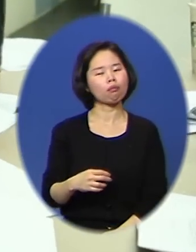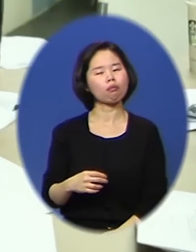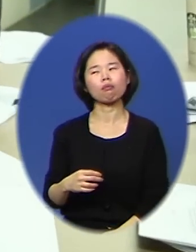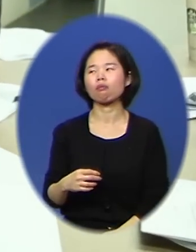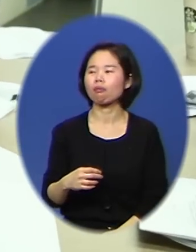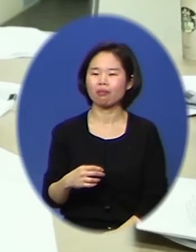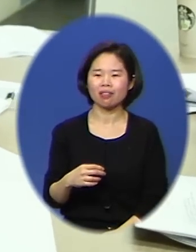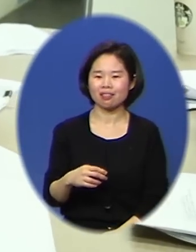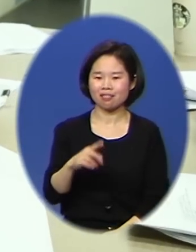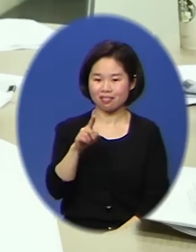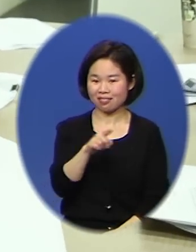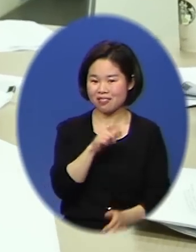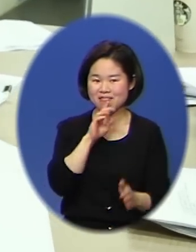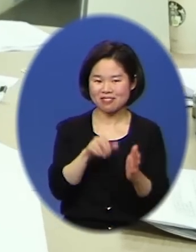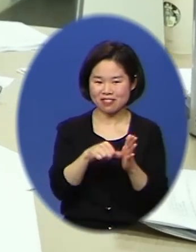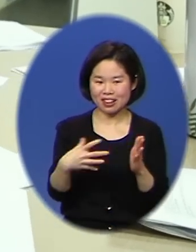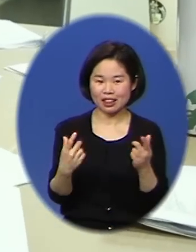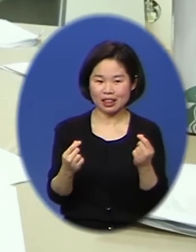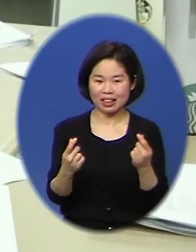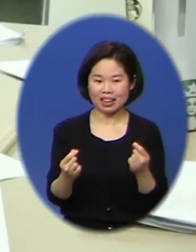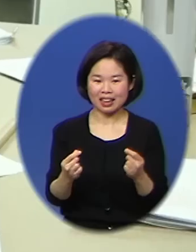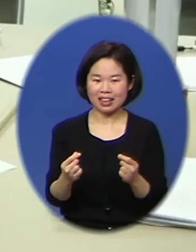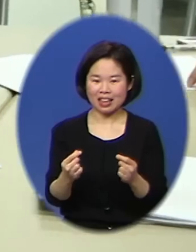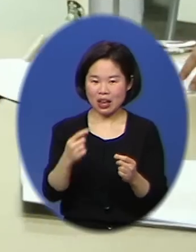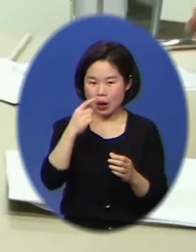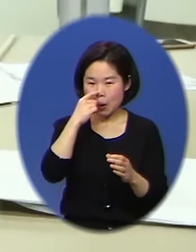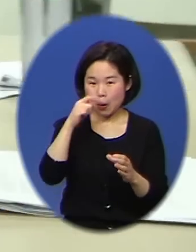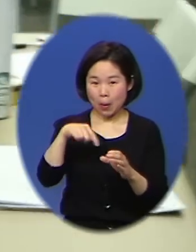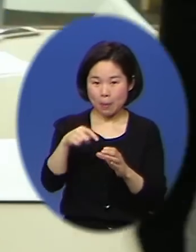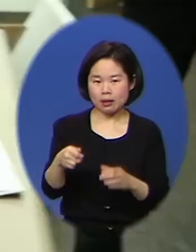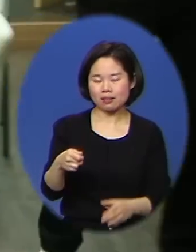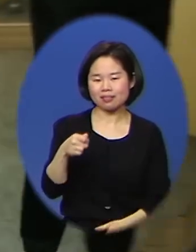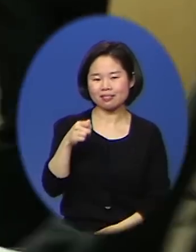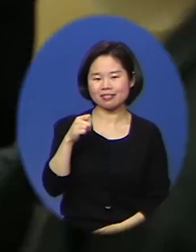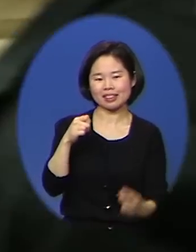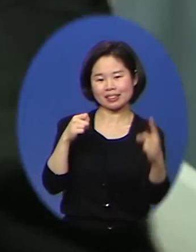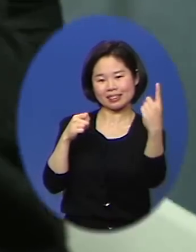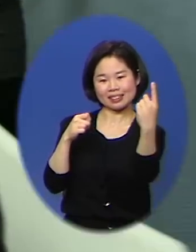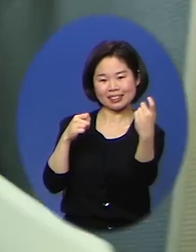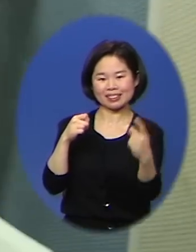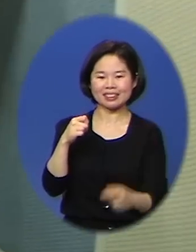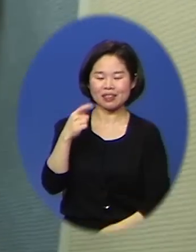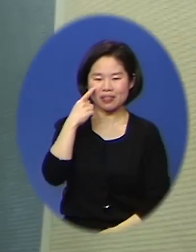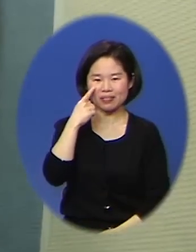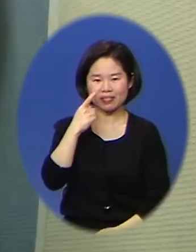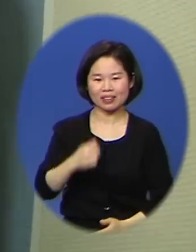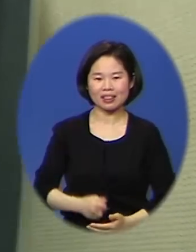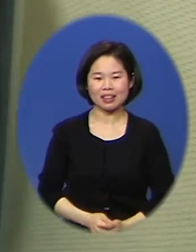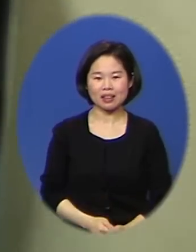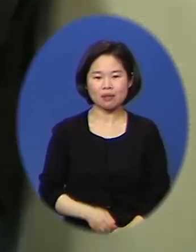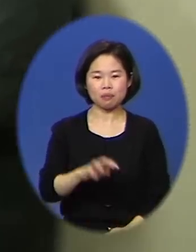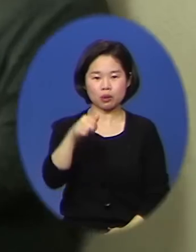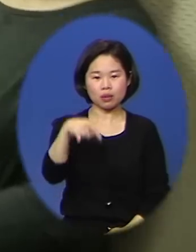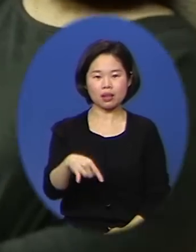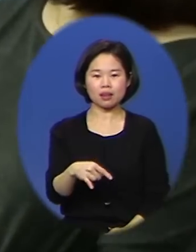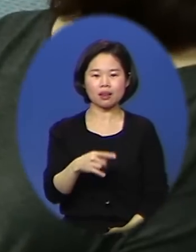아, 모양이다. 그거 하죠. 사진, 커피 들고 사진 찍는 거. 커피. 민 형이 커피 마실 때. 민 형 커피 마실